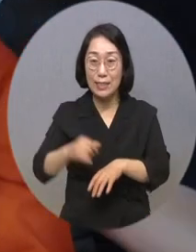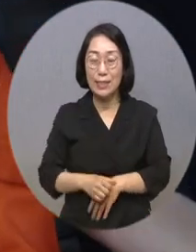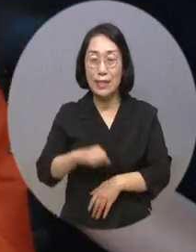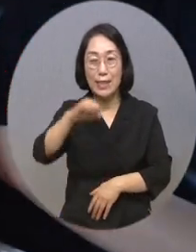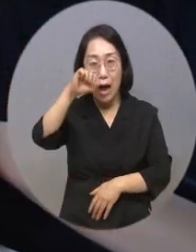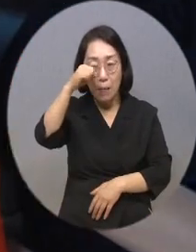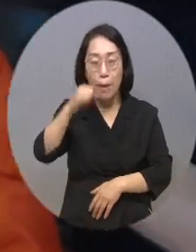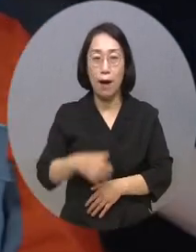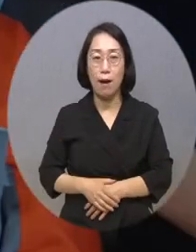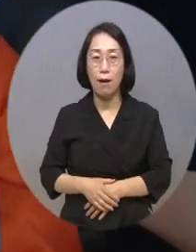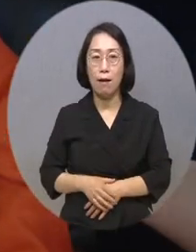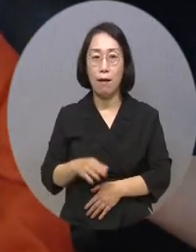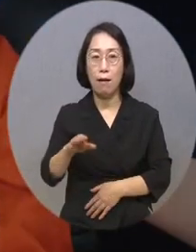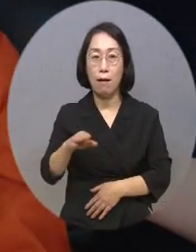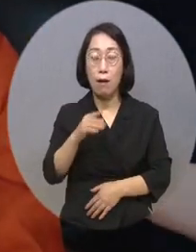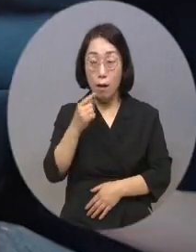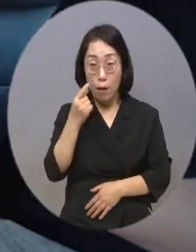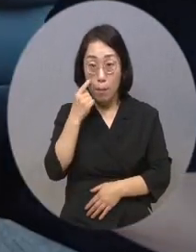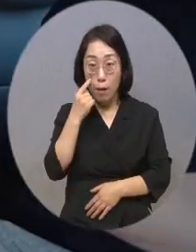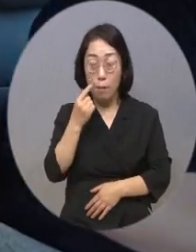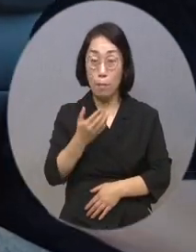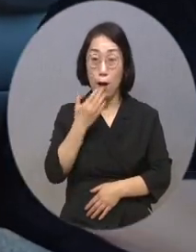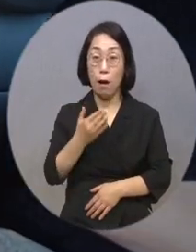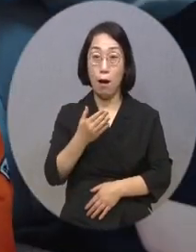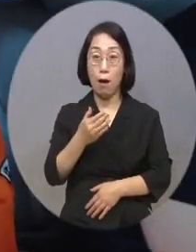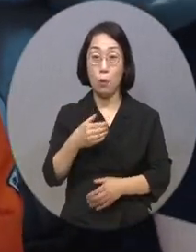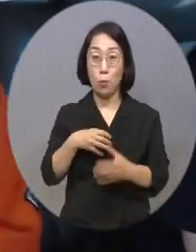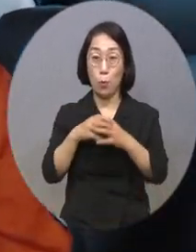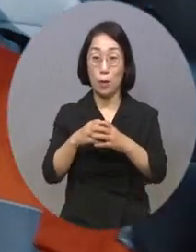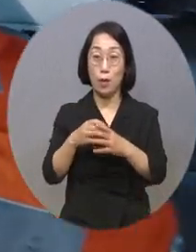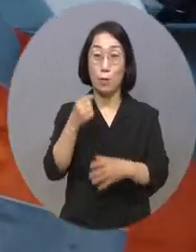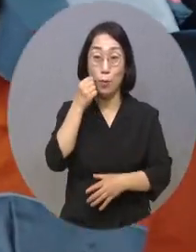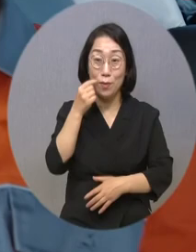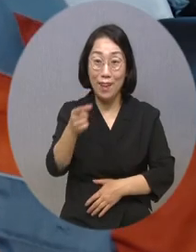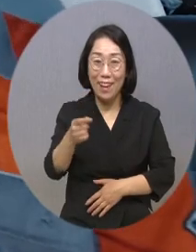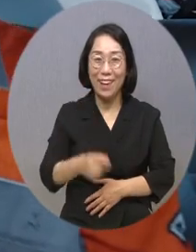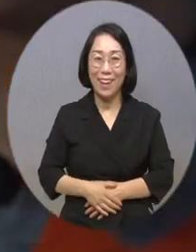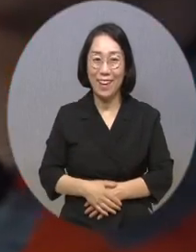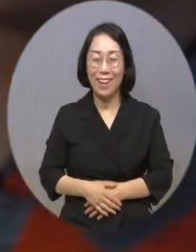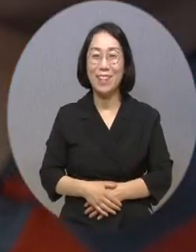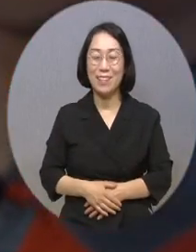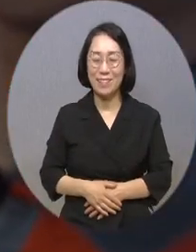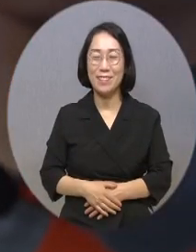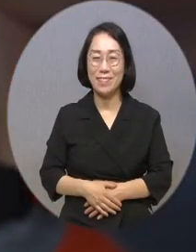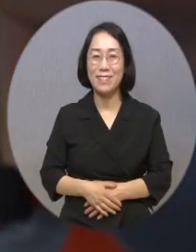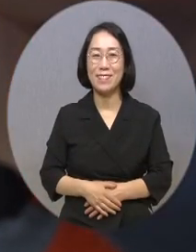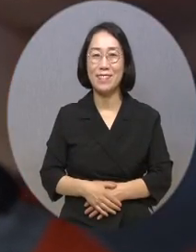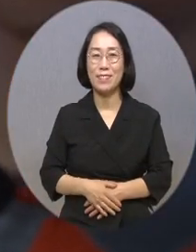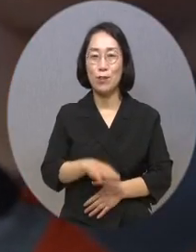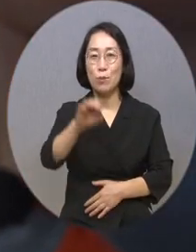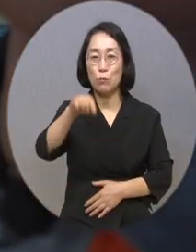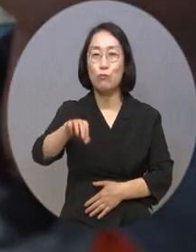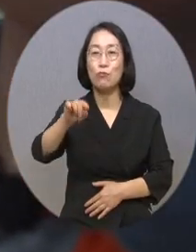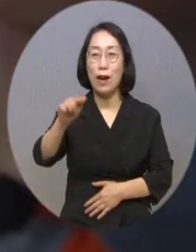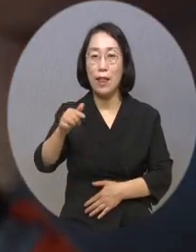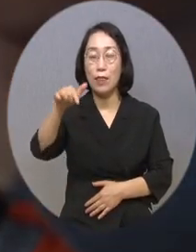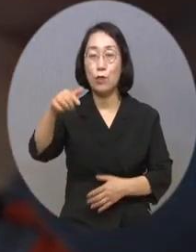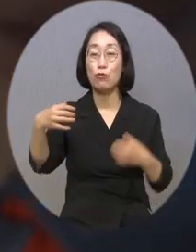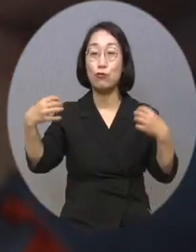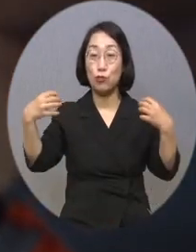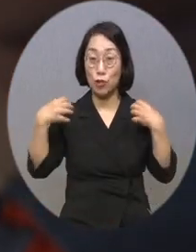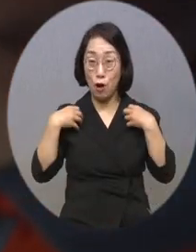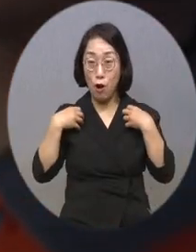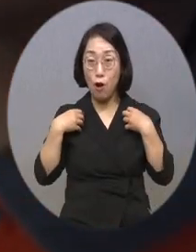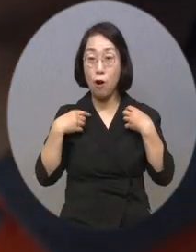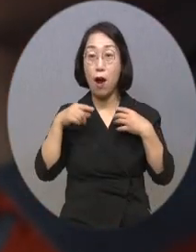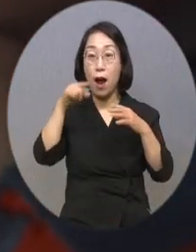같은데? 깡다구가 없어가지고. 오늘 산낙지 한번 갑니다? 갑니다 하는 거예요. 지금 저희가 무안 군청으로 가고